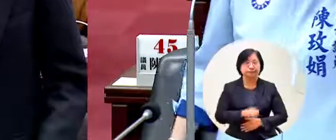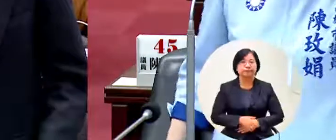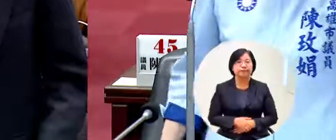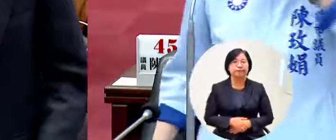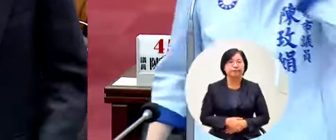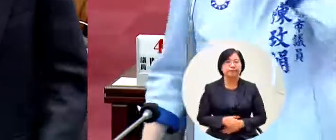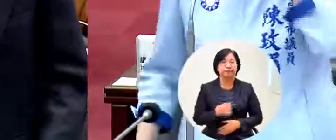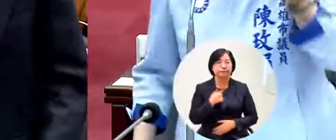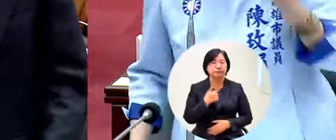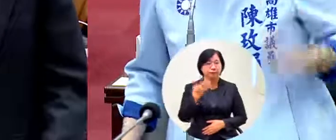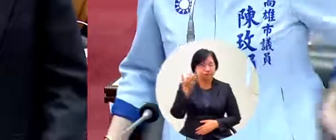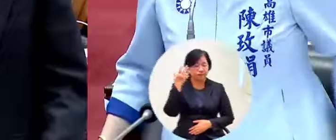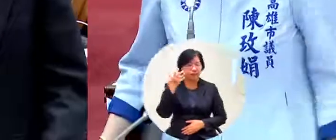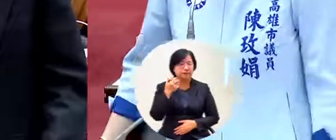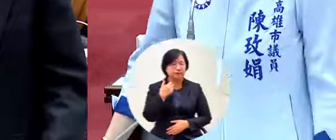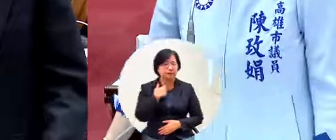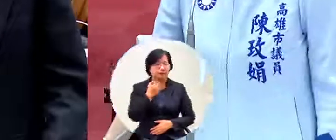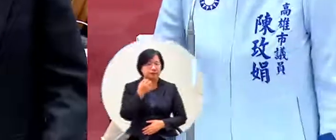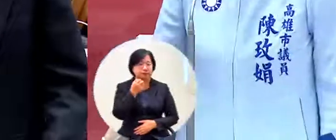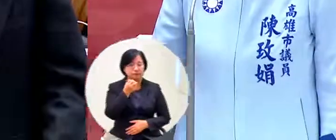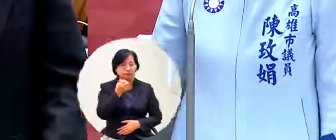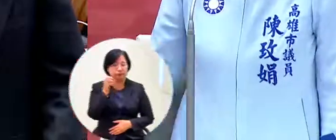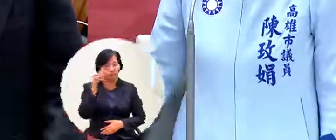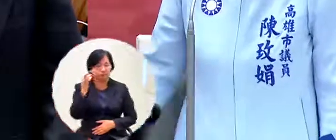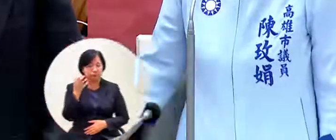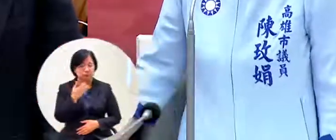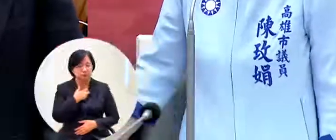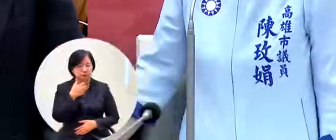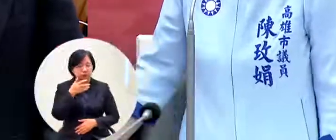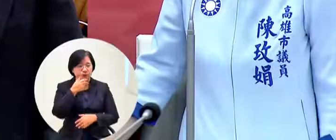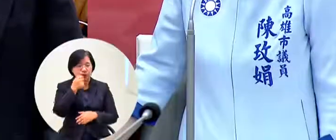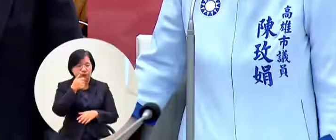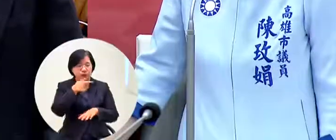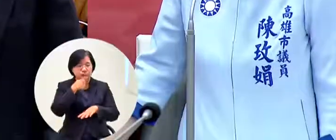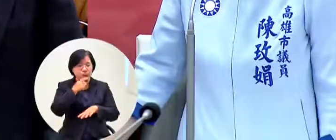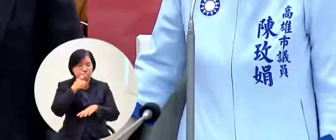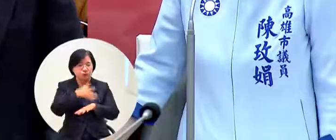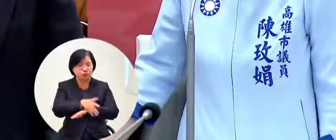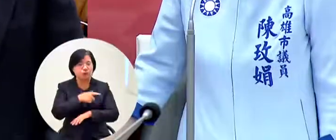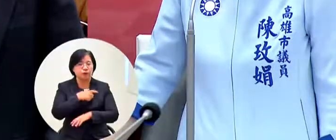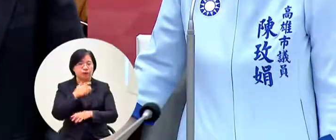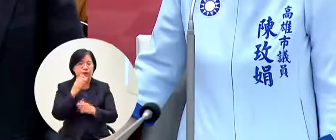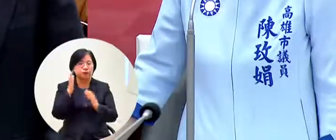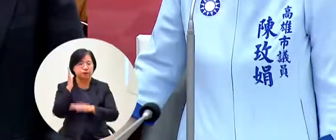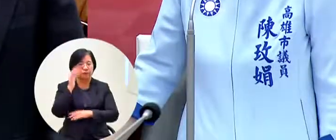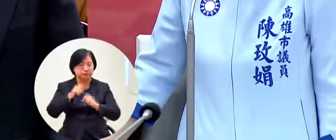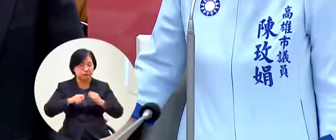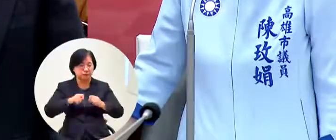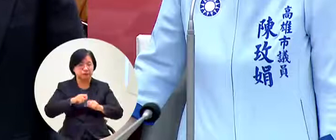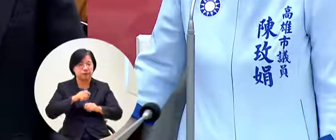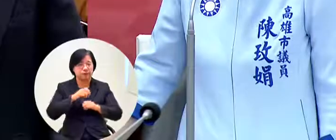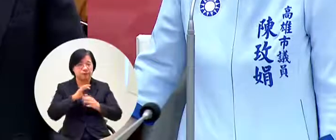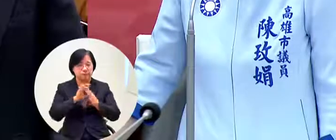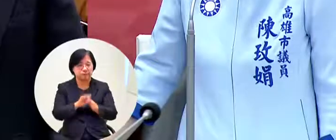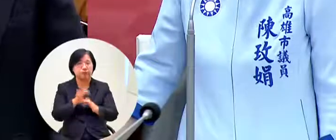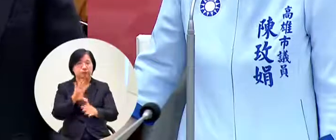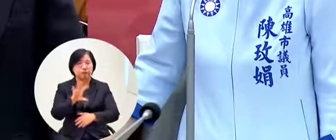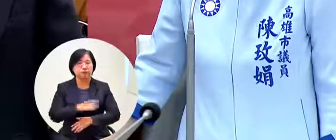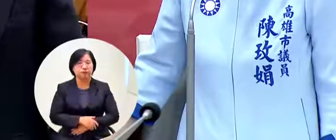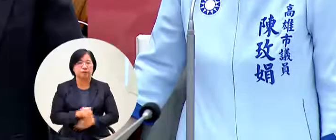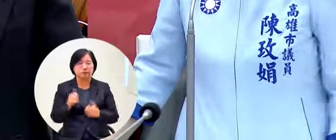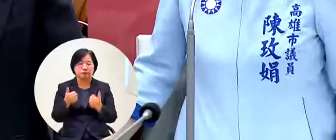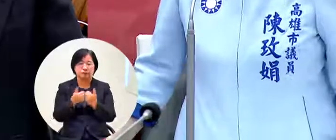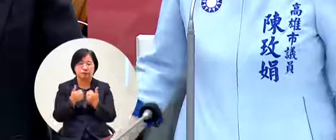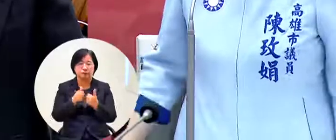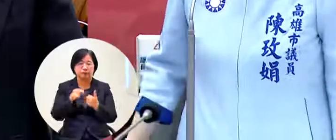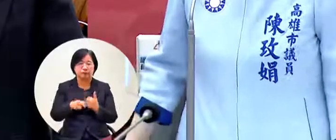也曾经说过，政策都有延续性。那么，韩前市长在议事厅，因为议事厅是一个很